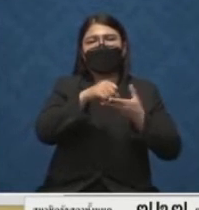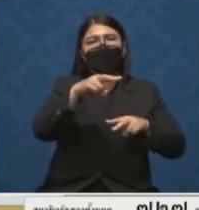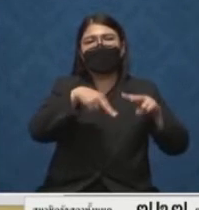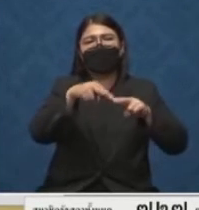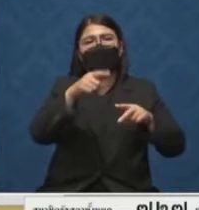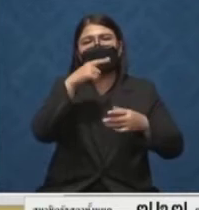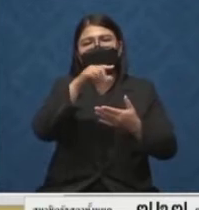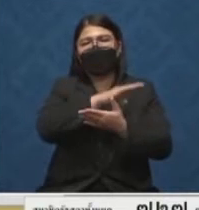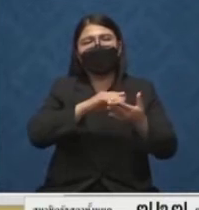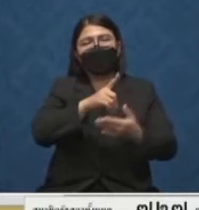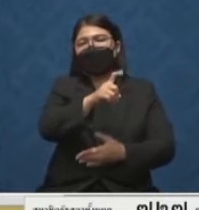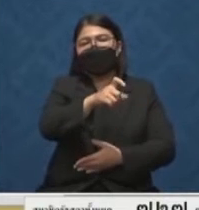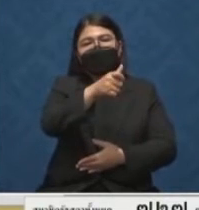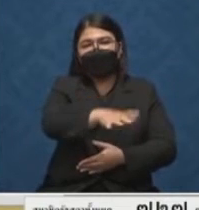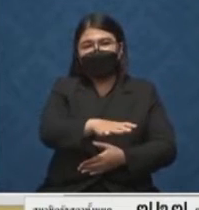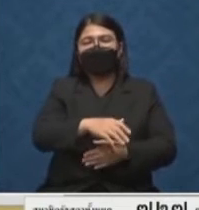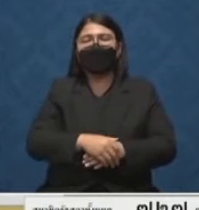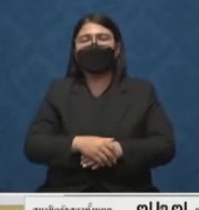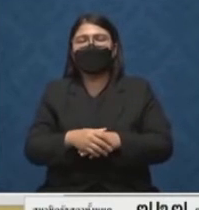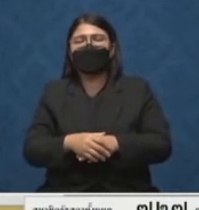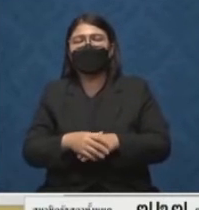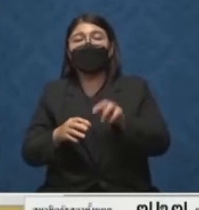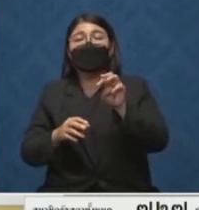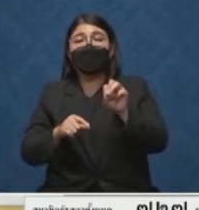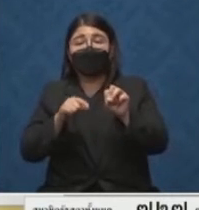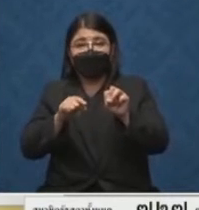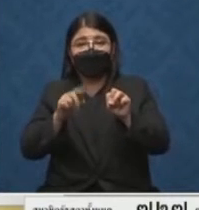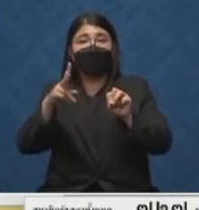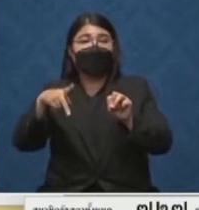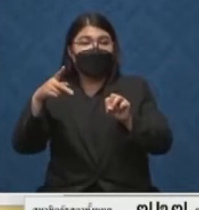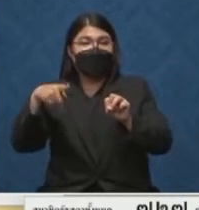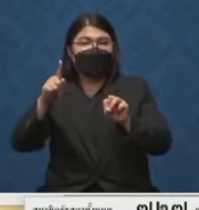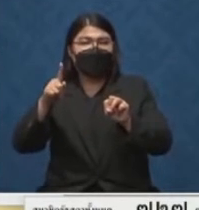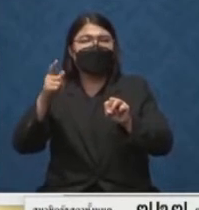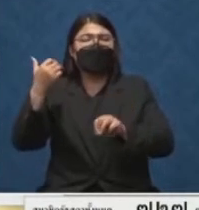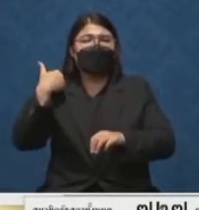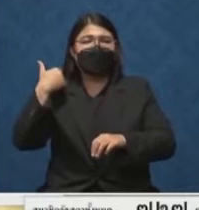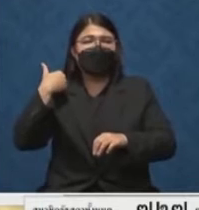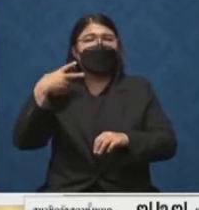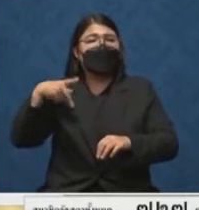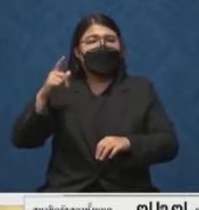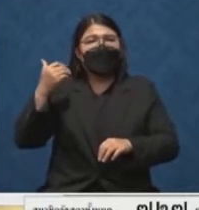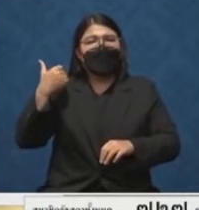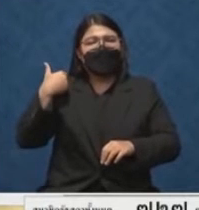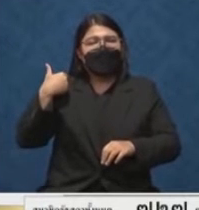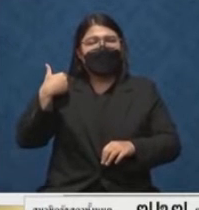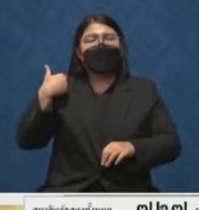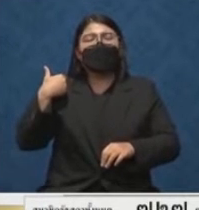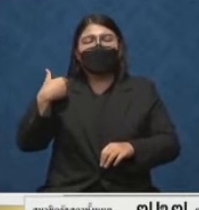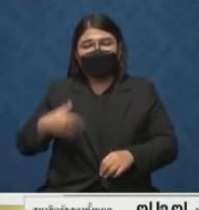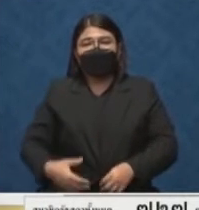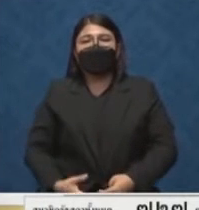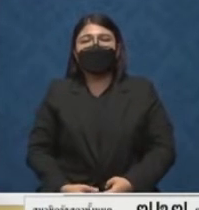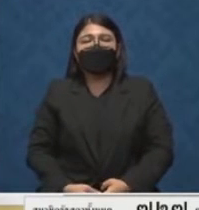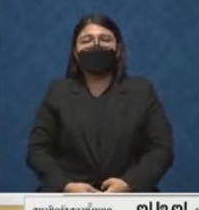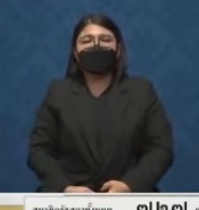กauenมาตานี้อาจจะมีประโยชน์ที่ผ่านมาช่ง sposตยญผ่านจะมประโชนบ้าง ในเติง